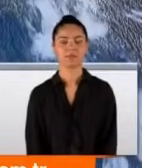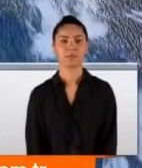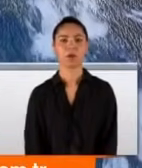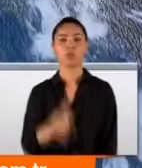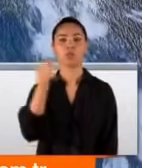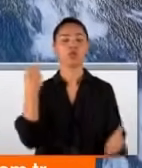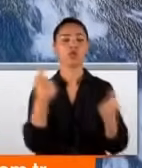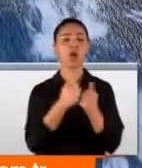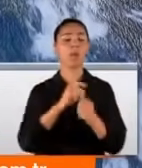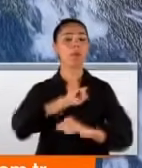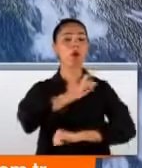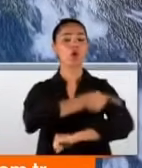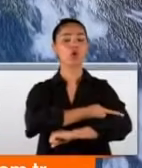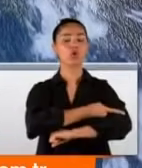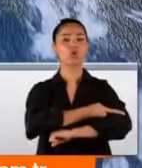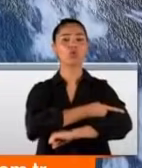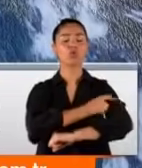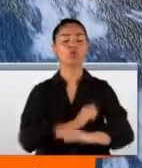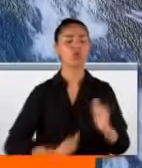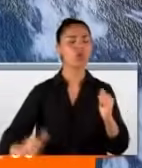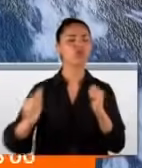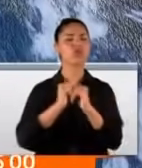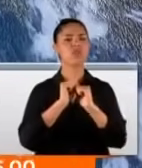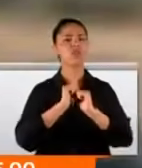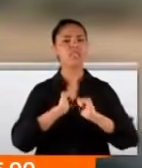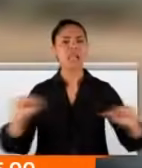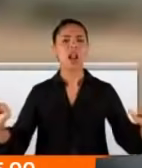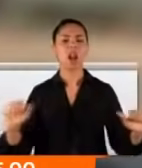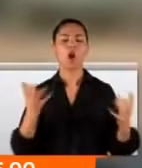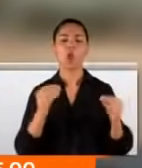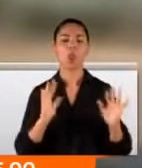Potansiyel çarpışmanın gücü distopya senaryolarını aratmayan cinsten.